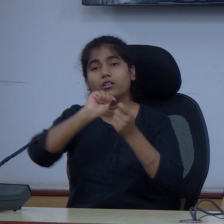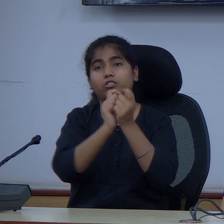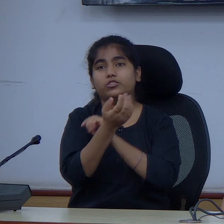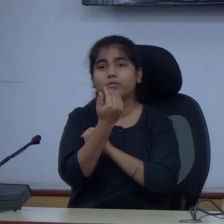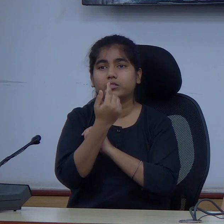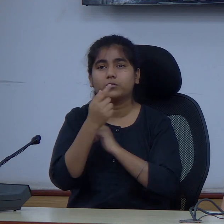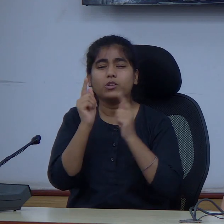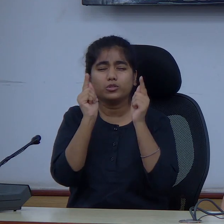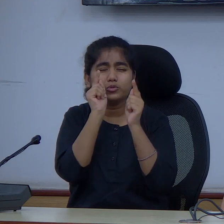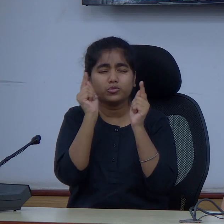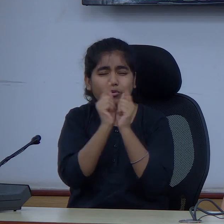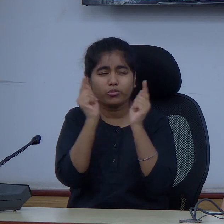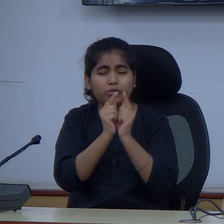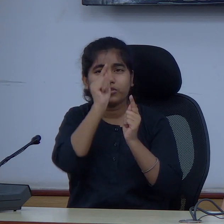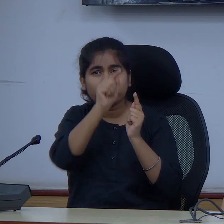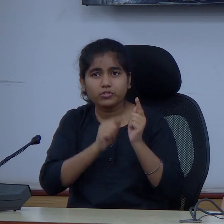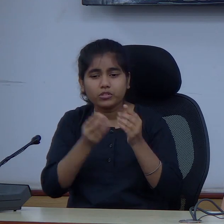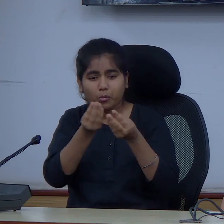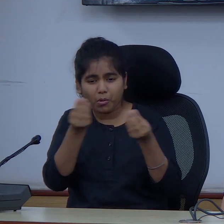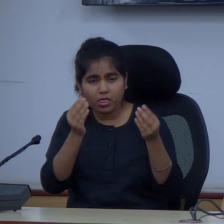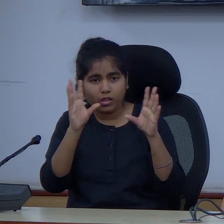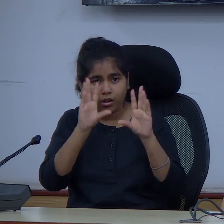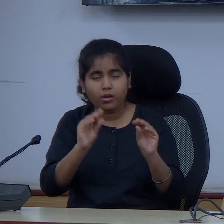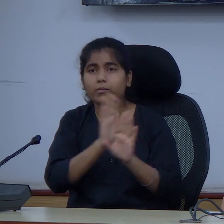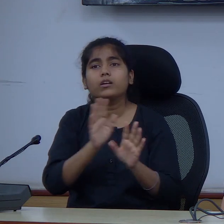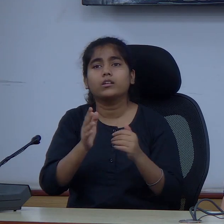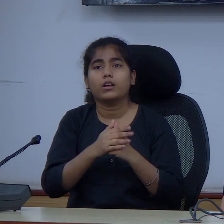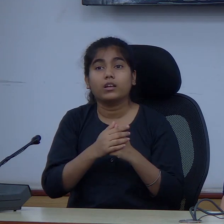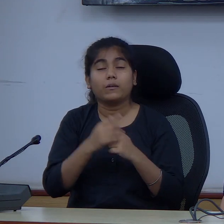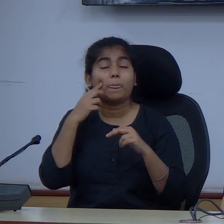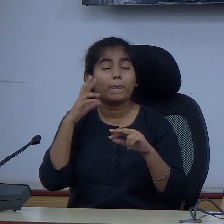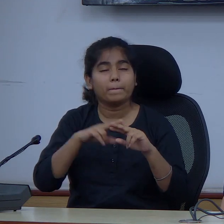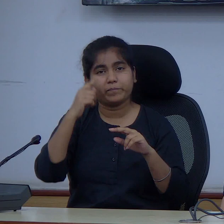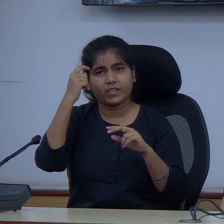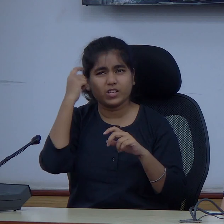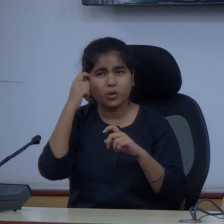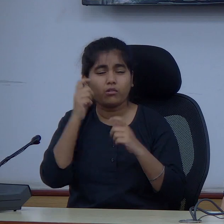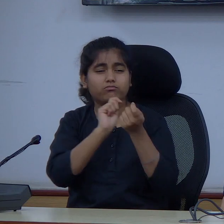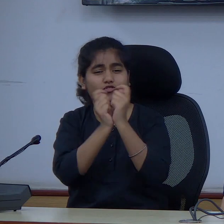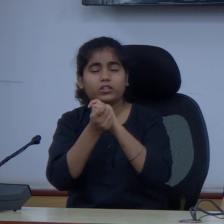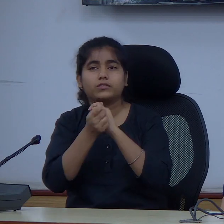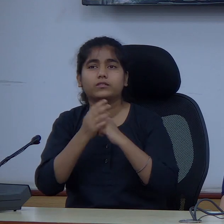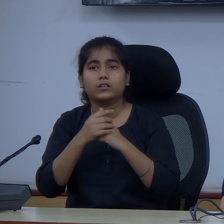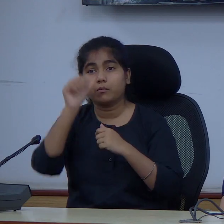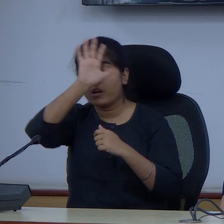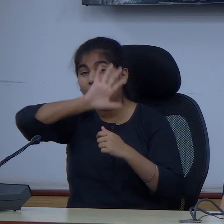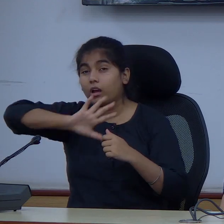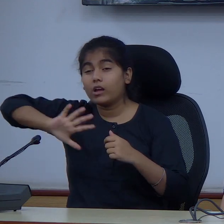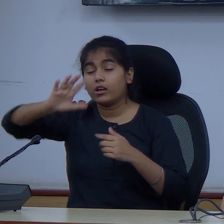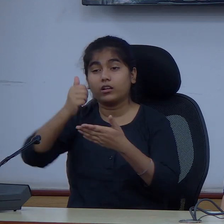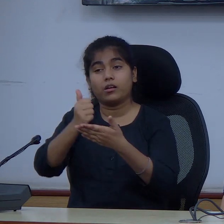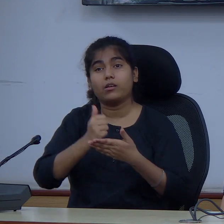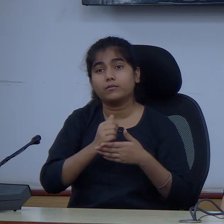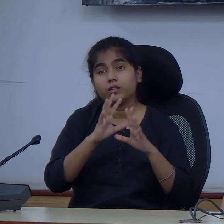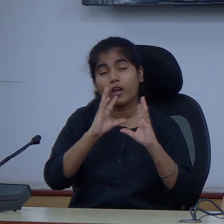सिर्फ सोच की है, सोच बदलेगी तो भारत बदलेगा। एक छोटी सी छोटी चीज़ आप करेंगे तो सुगम्यता होगी, कोई रिसोर्स की कंस्ट्रेंट नहीं